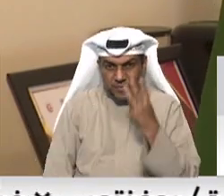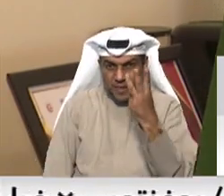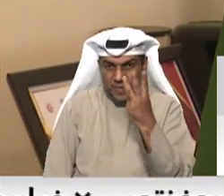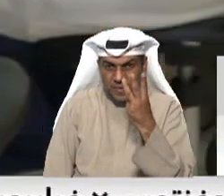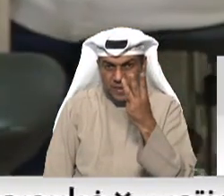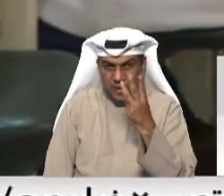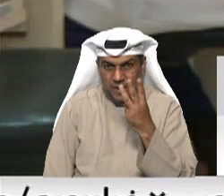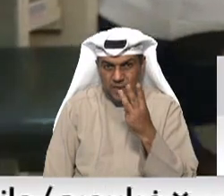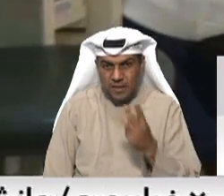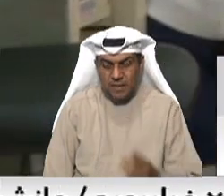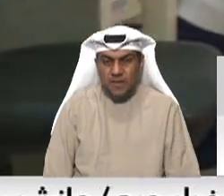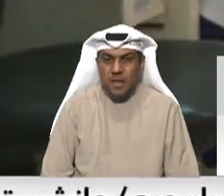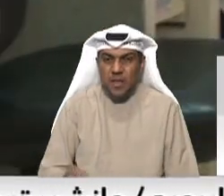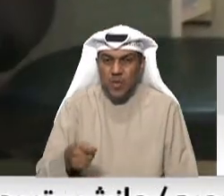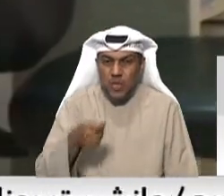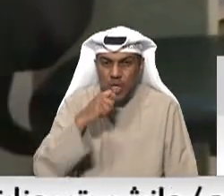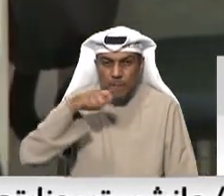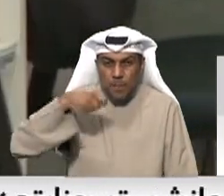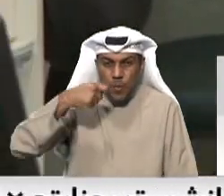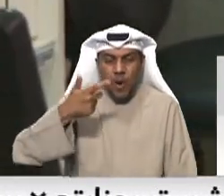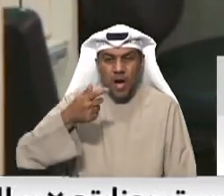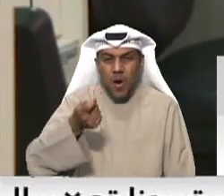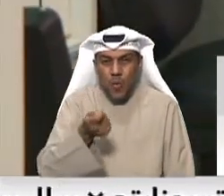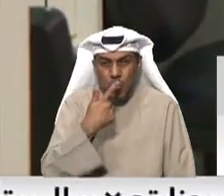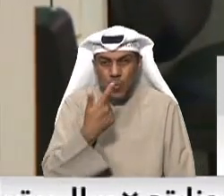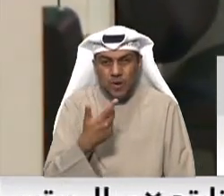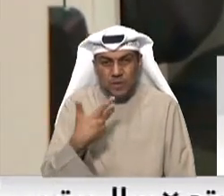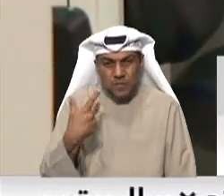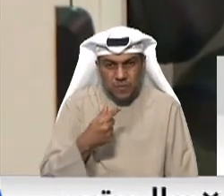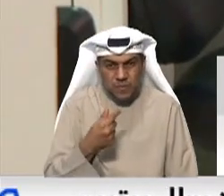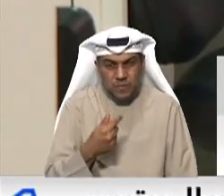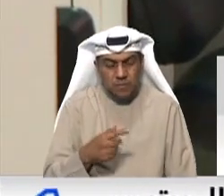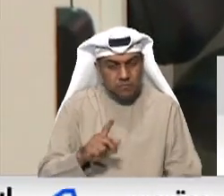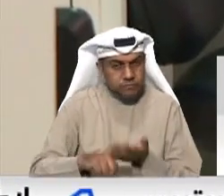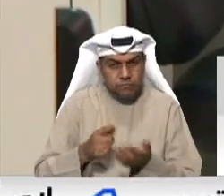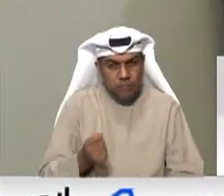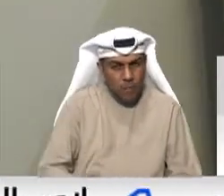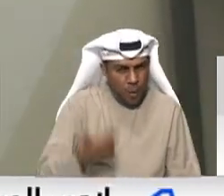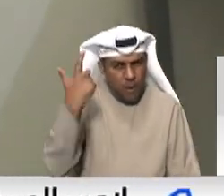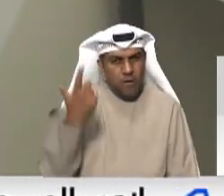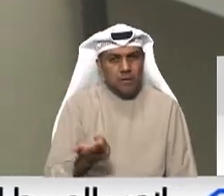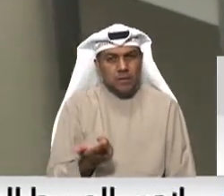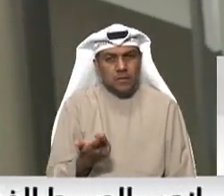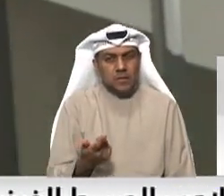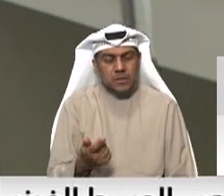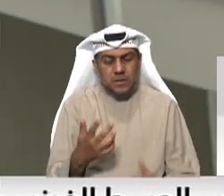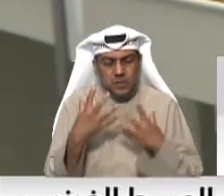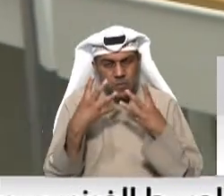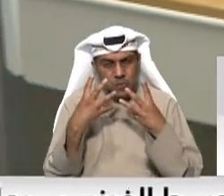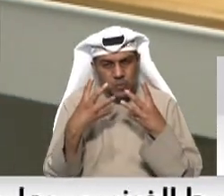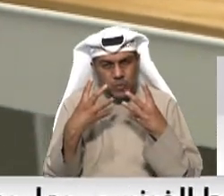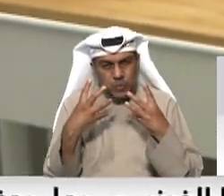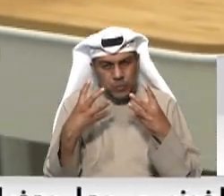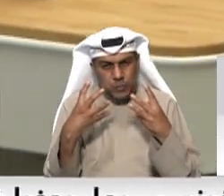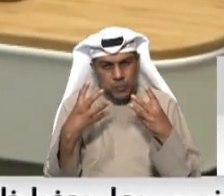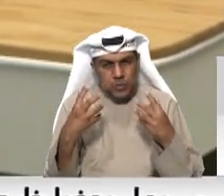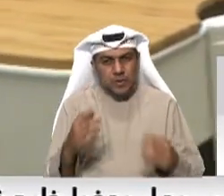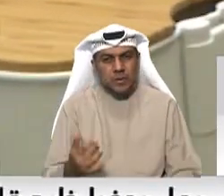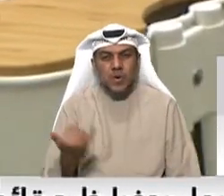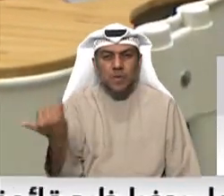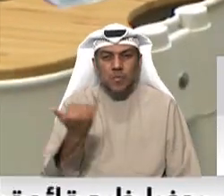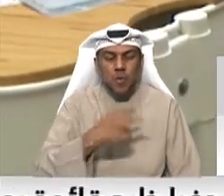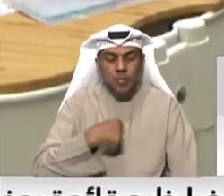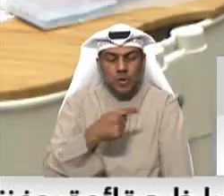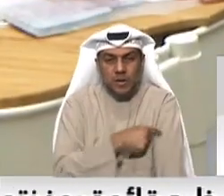من نوبات التكسره بالرغم من تكلفتها الباهظه الا ان وزاره الصحه حريص كل الحرص على ادخال